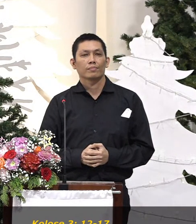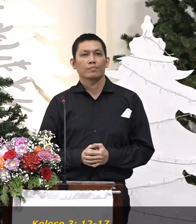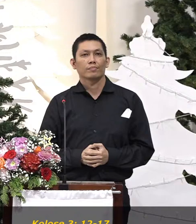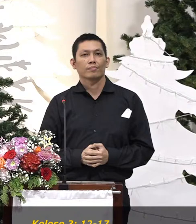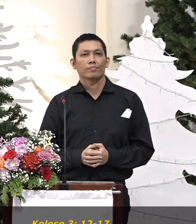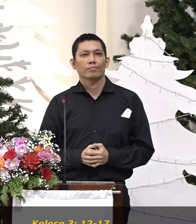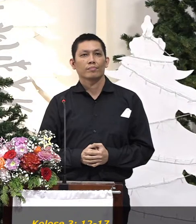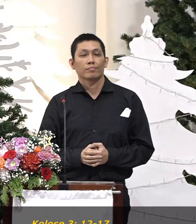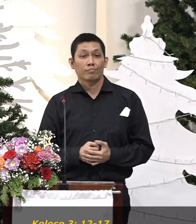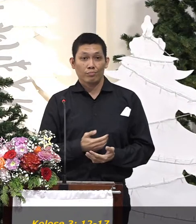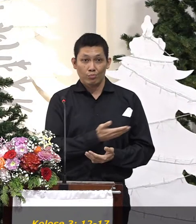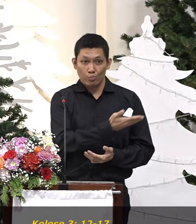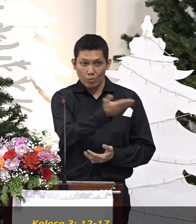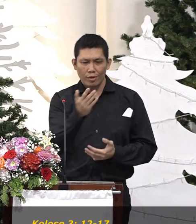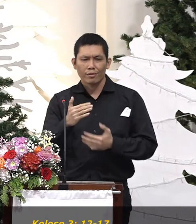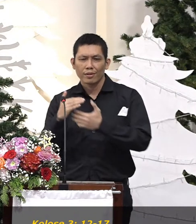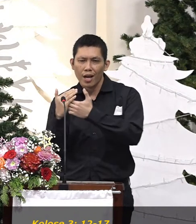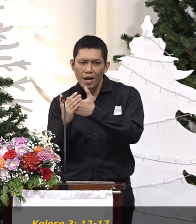demikian.